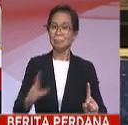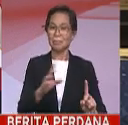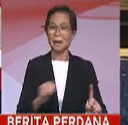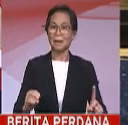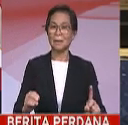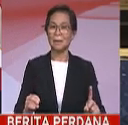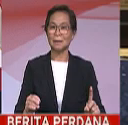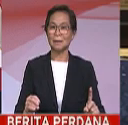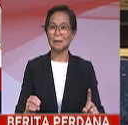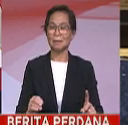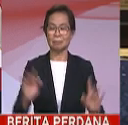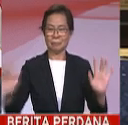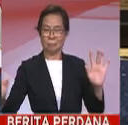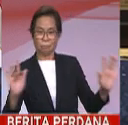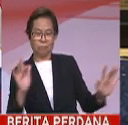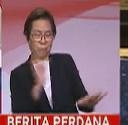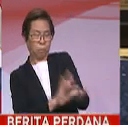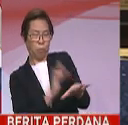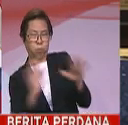elakkan dari bersentuhan.